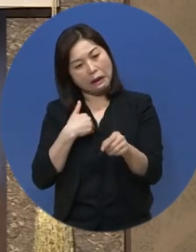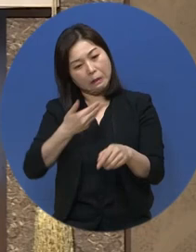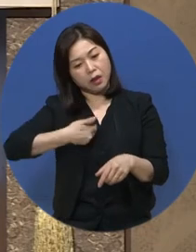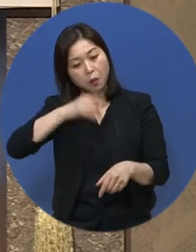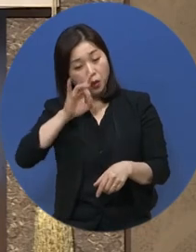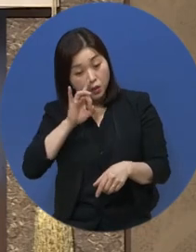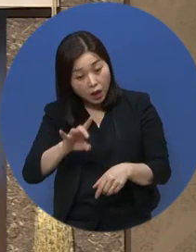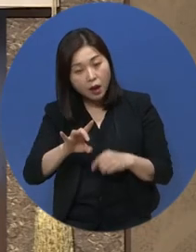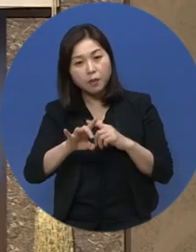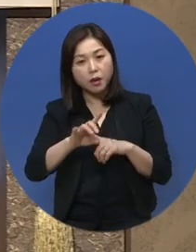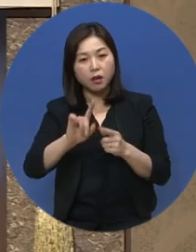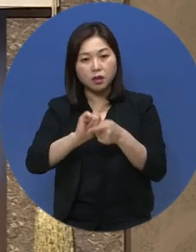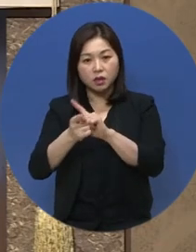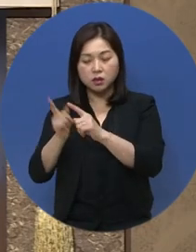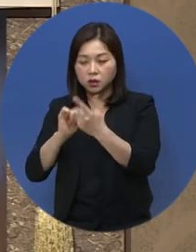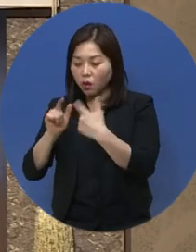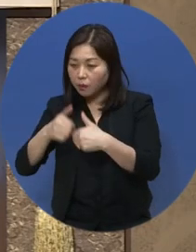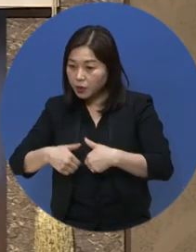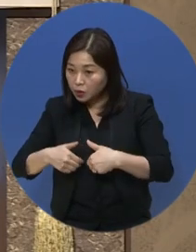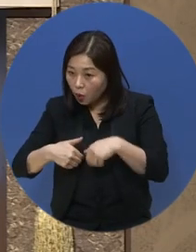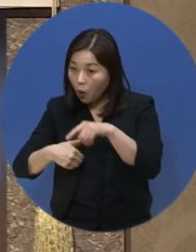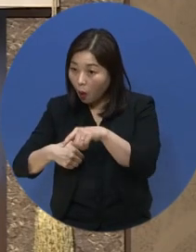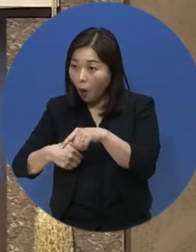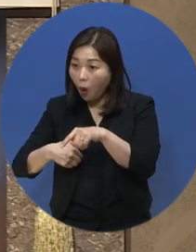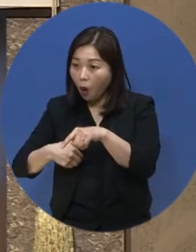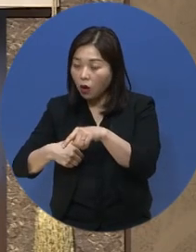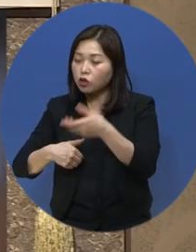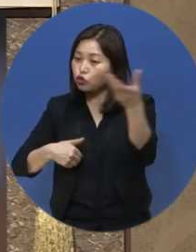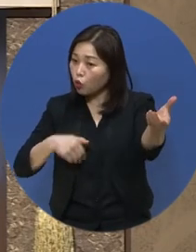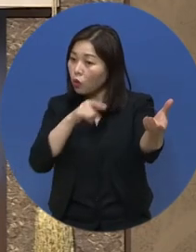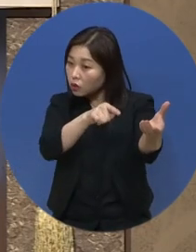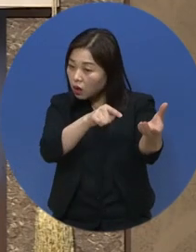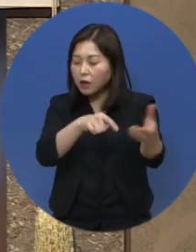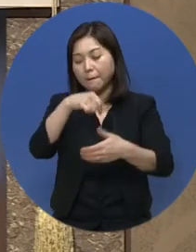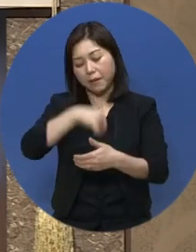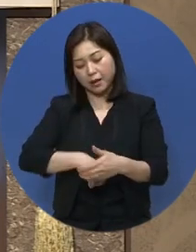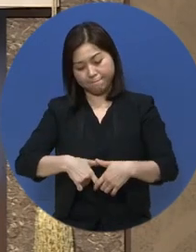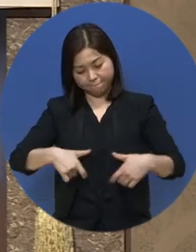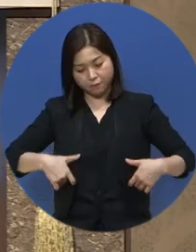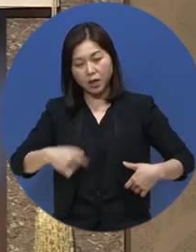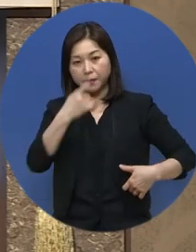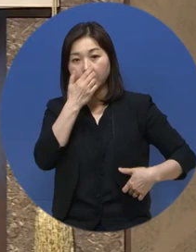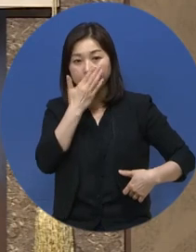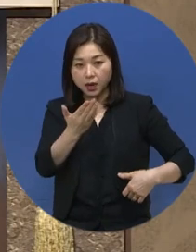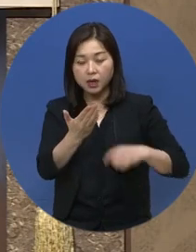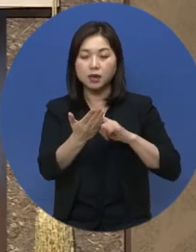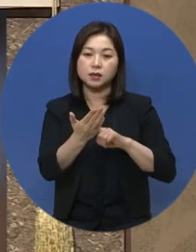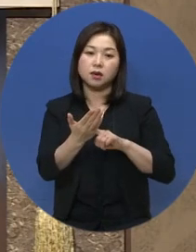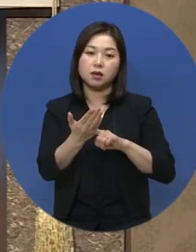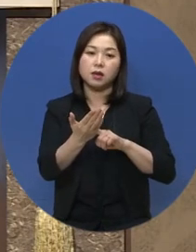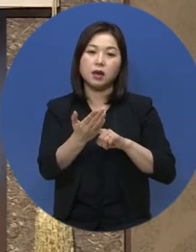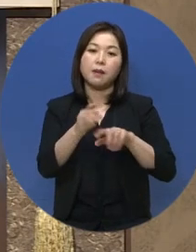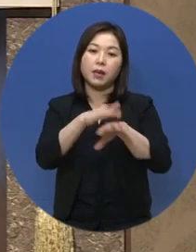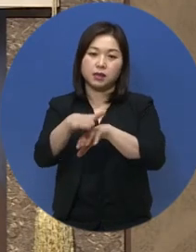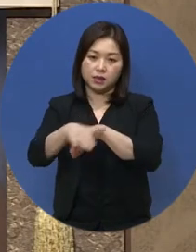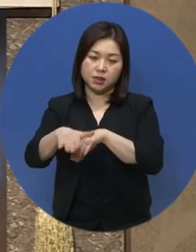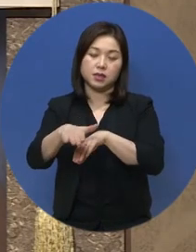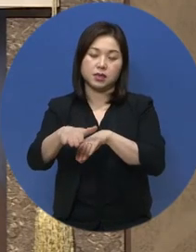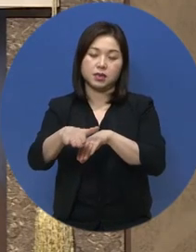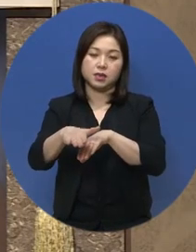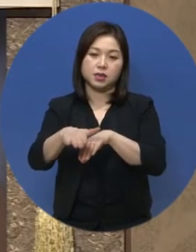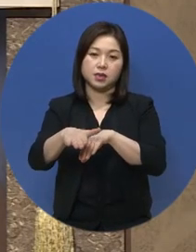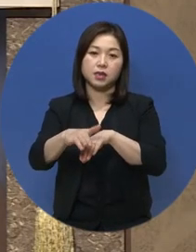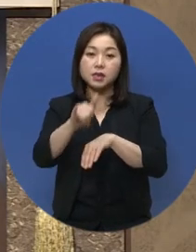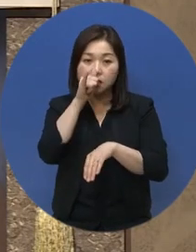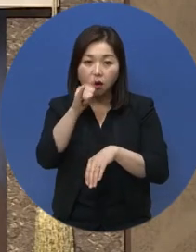필요한 것에 갈 수 있도록 하는 그런 너그러움도 우리가 배울 수 있고요. 그런 체계들을 저희가 좀 만들어놔서 네. 배분을 하더라도